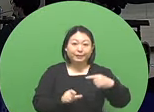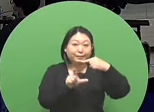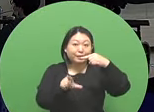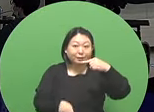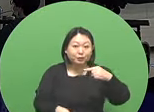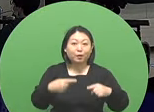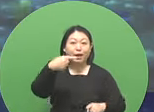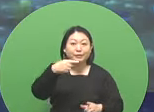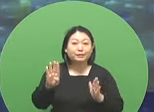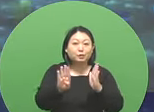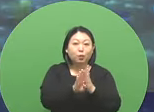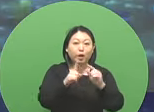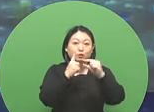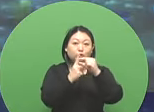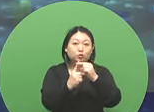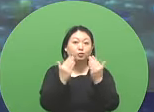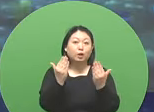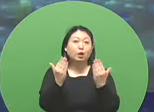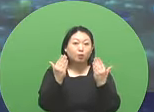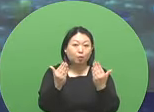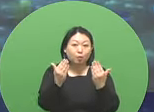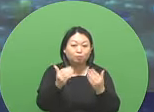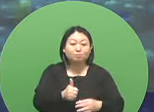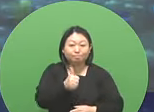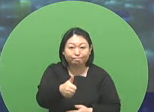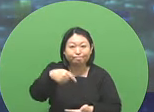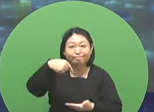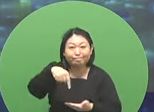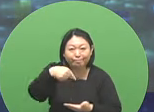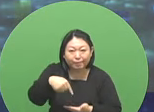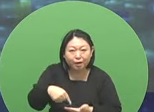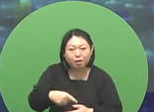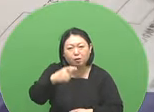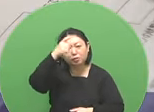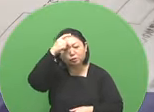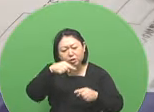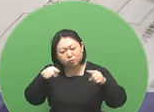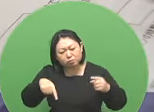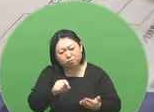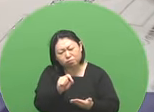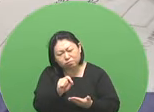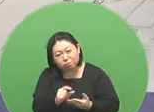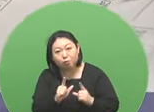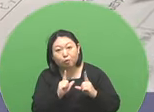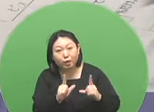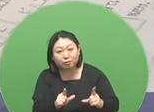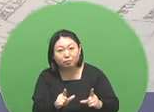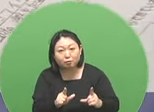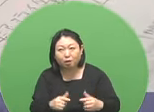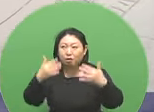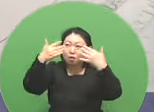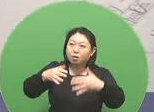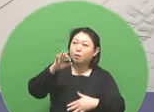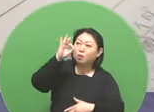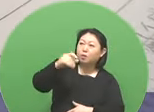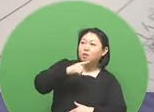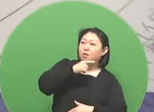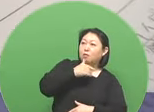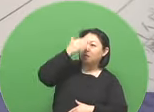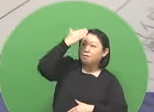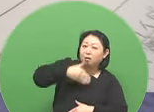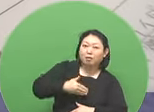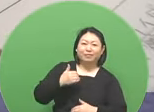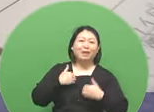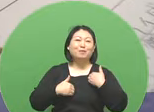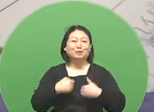1月は一戸中学校で授業が行われ、クイズや実験などを交えて ILC について楽